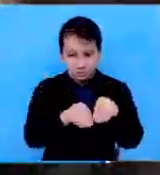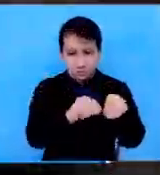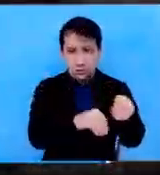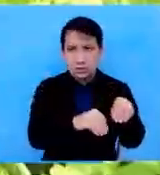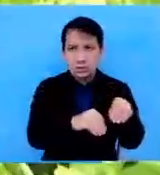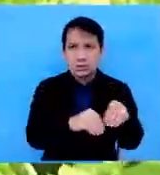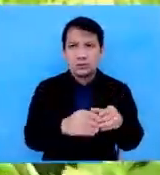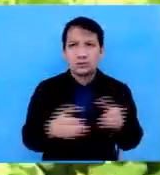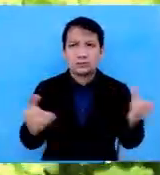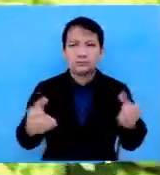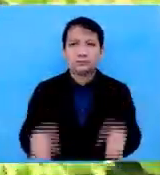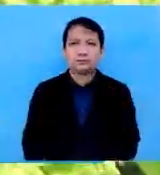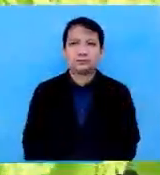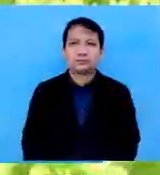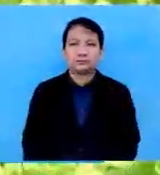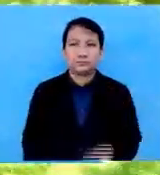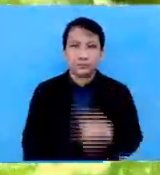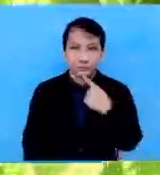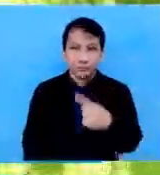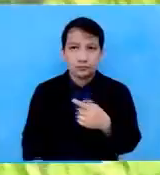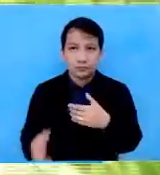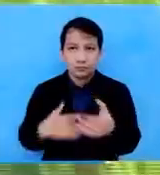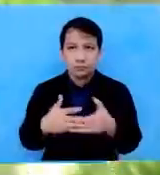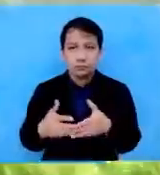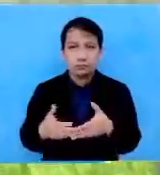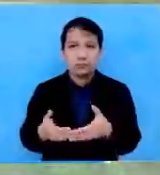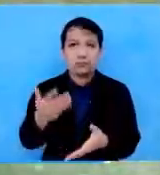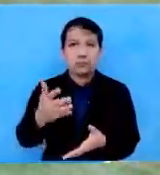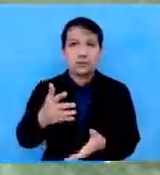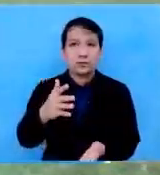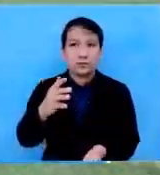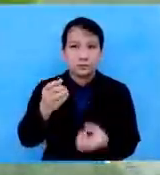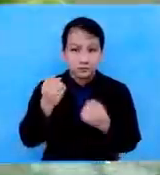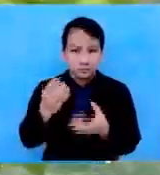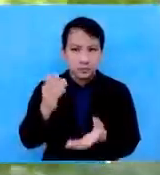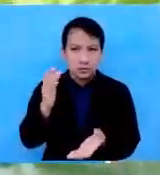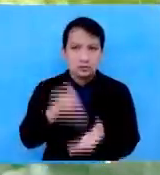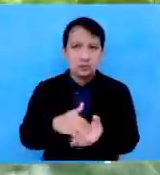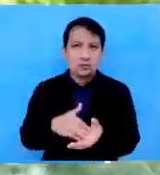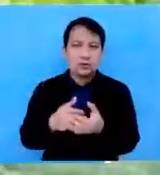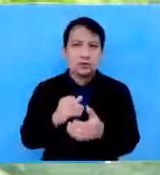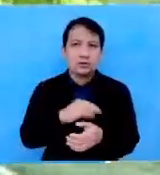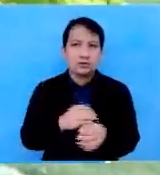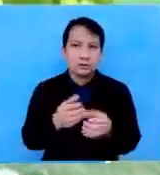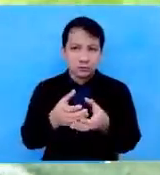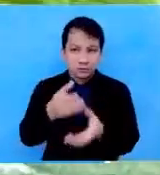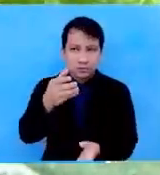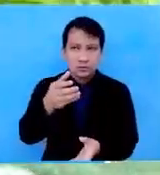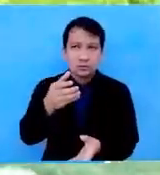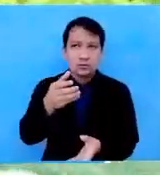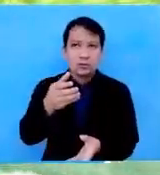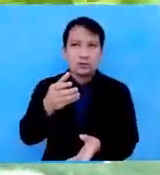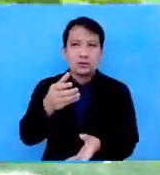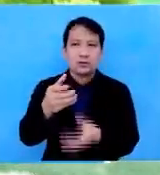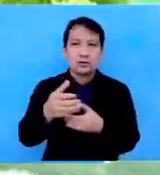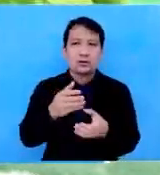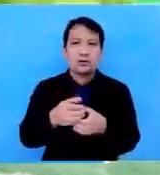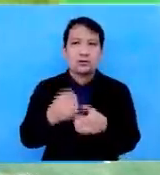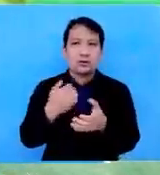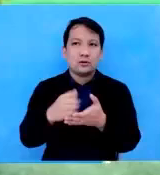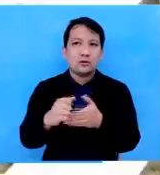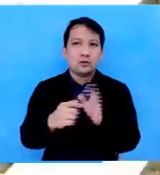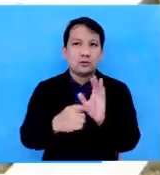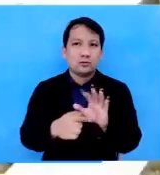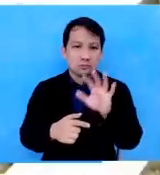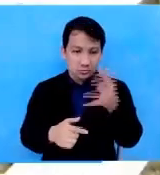hydroponics. Pero ang kikitain mula rito, libo-libong piso. One cup kasi is ang expenses niya around 5 pesos